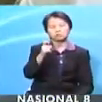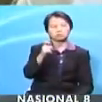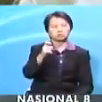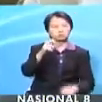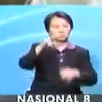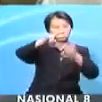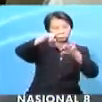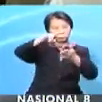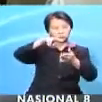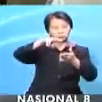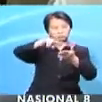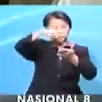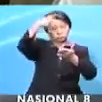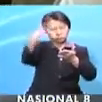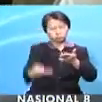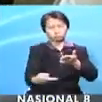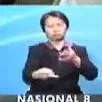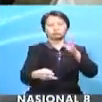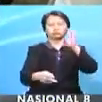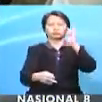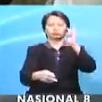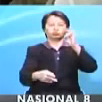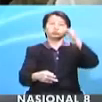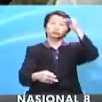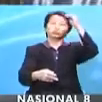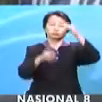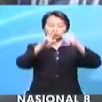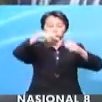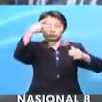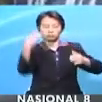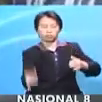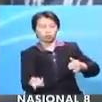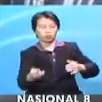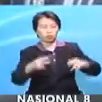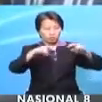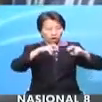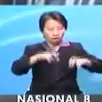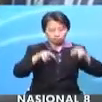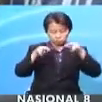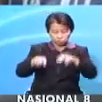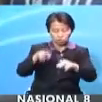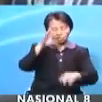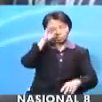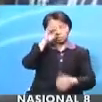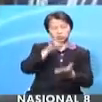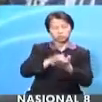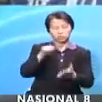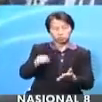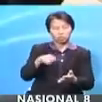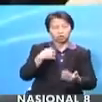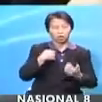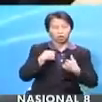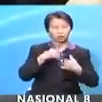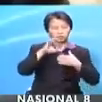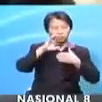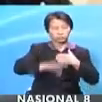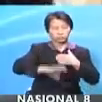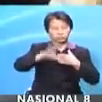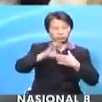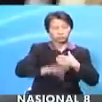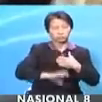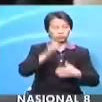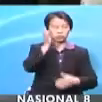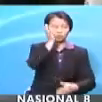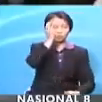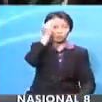pecah ini terjun dari tingkat 7 Hospital berkenaan cacat tanah yang kemudian mendapati lelaki berkenaan mengalami kecerahan di bagian